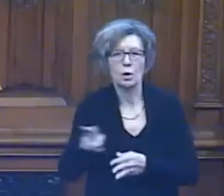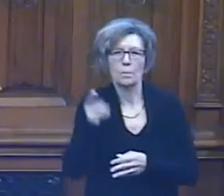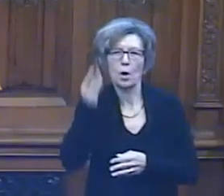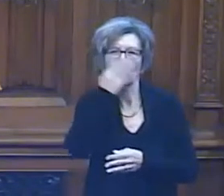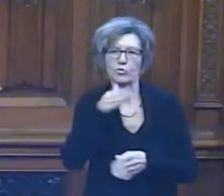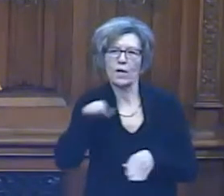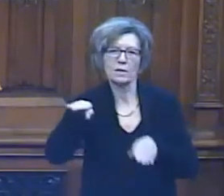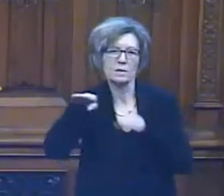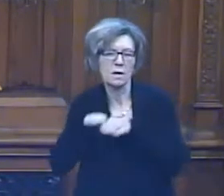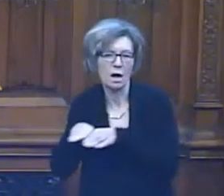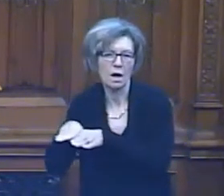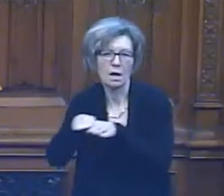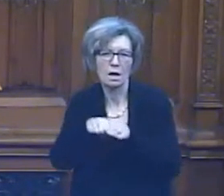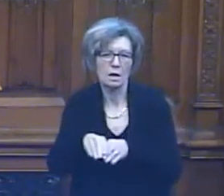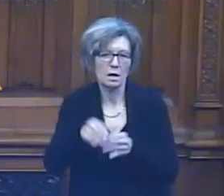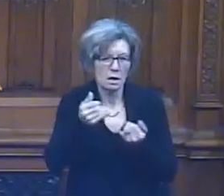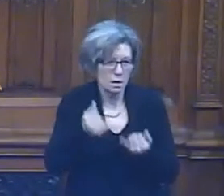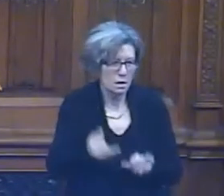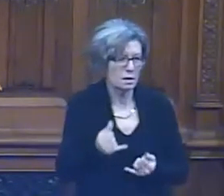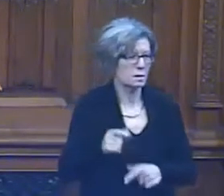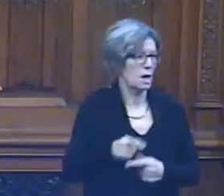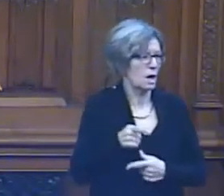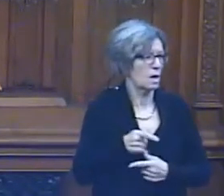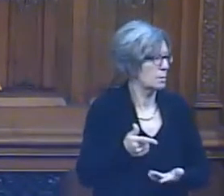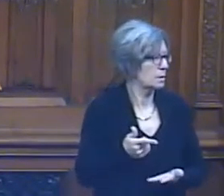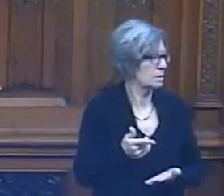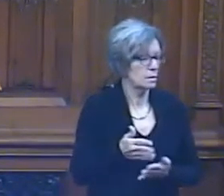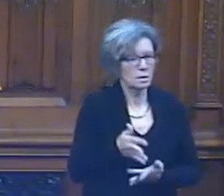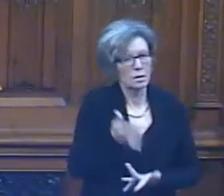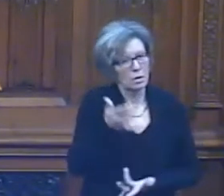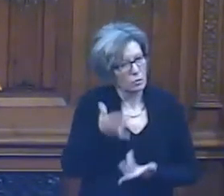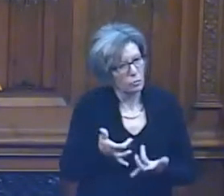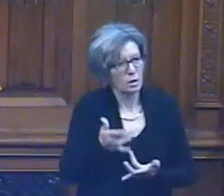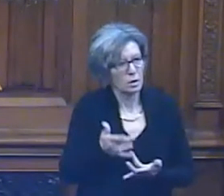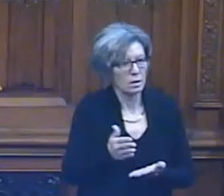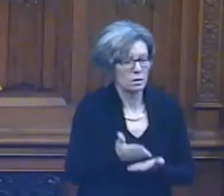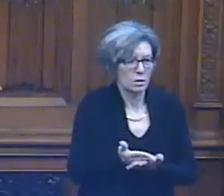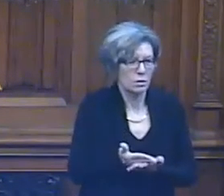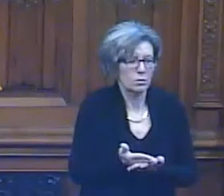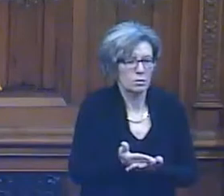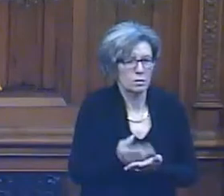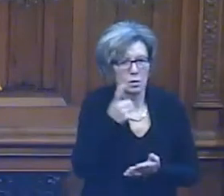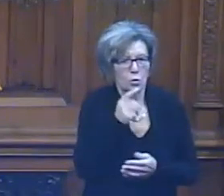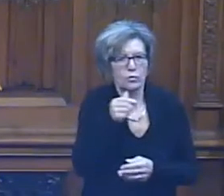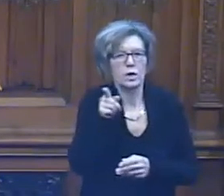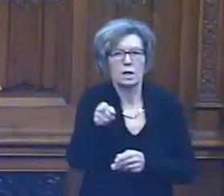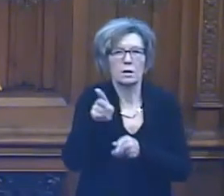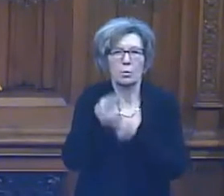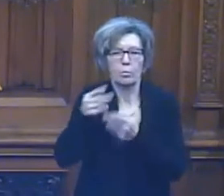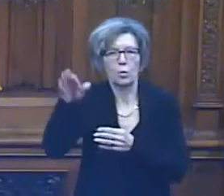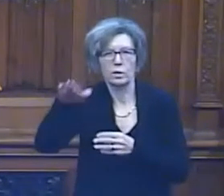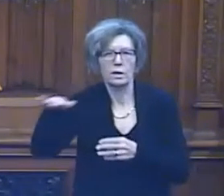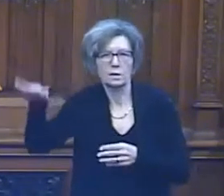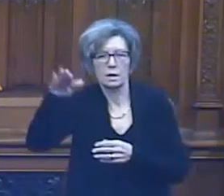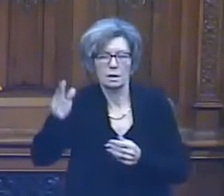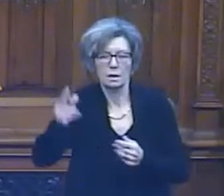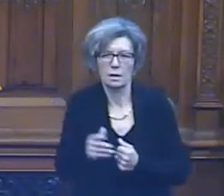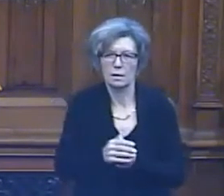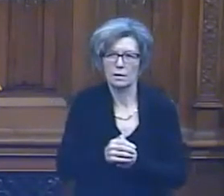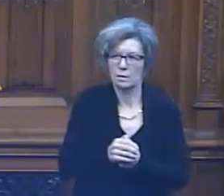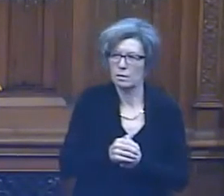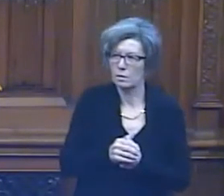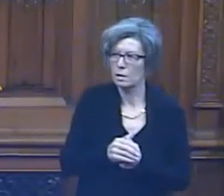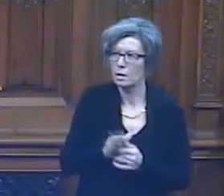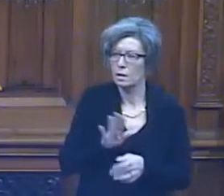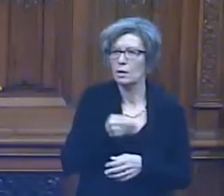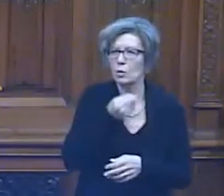blau-schwarzen Einigkeit, die wir hier erleben und wahrscheinlich auch vielleicht auf, oder ich hoffe nicht, auf Bundesebene. Ja,